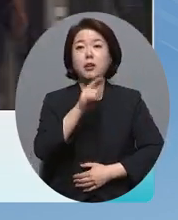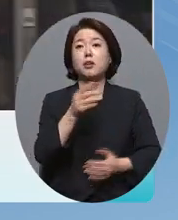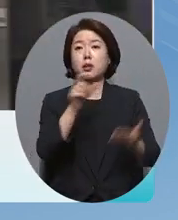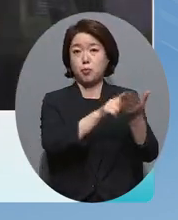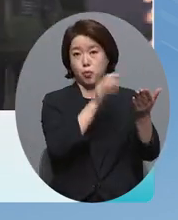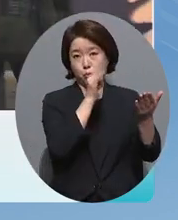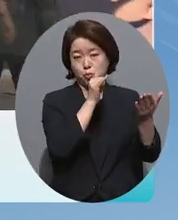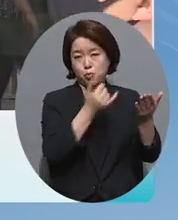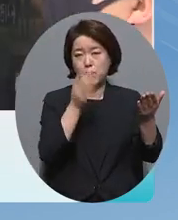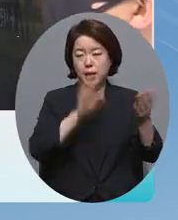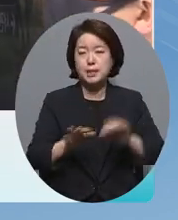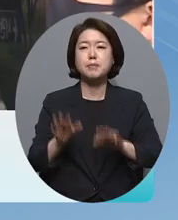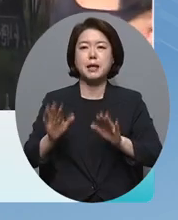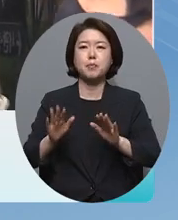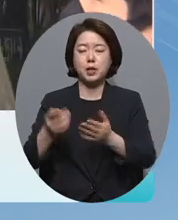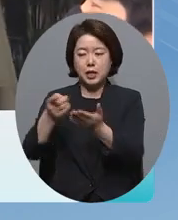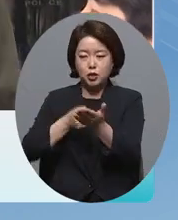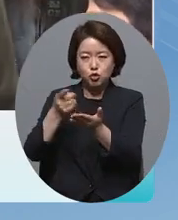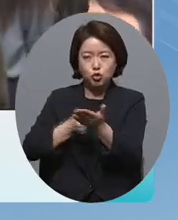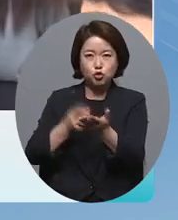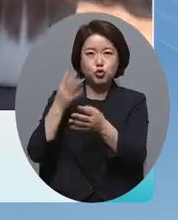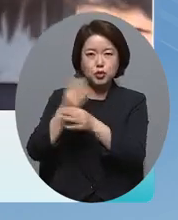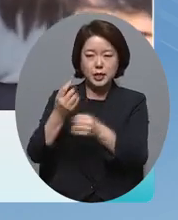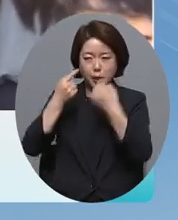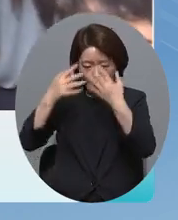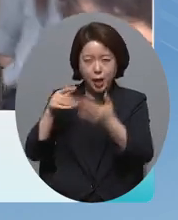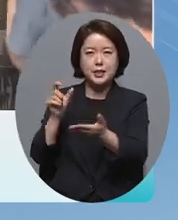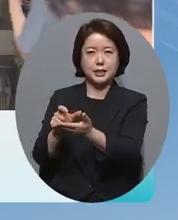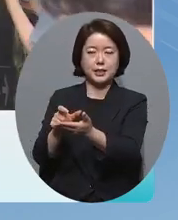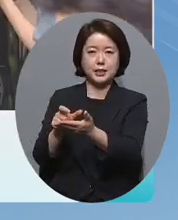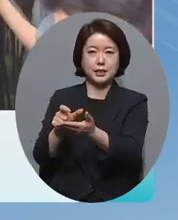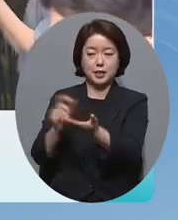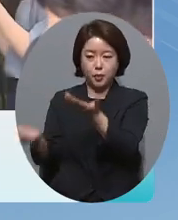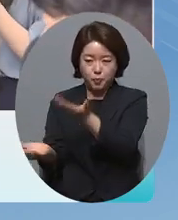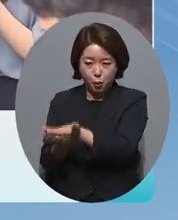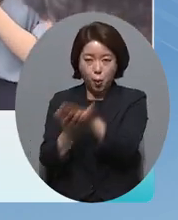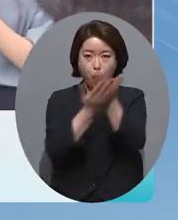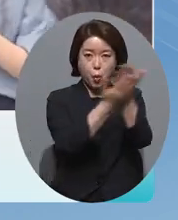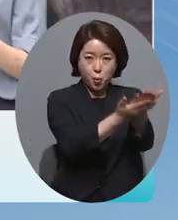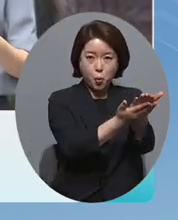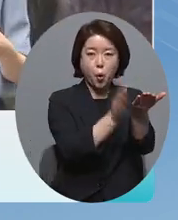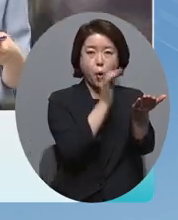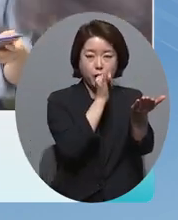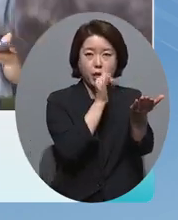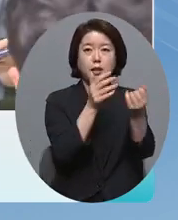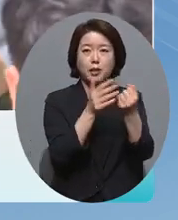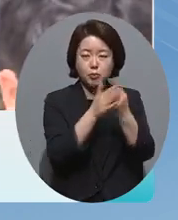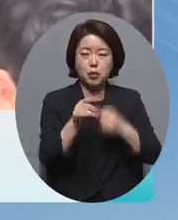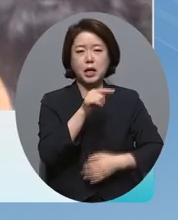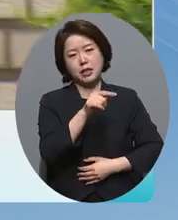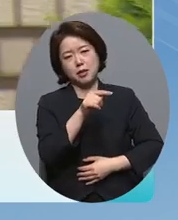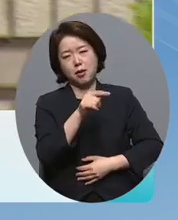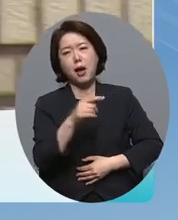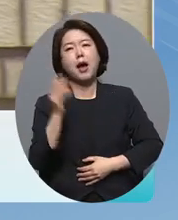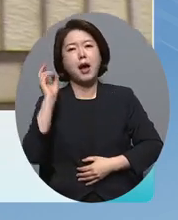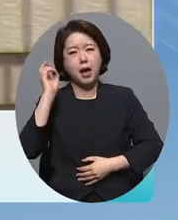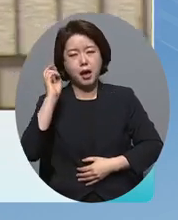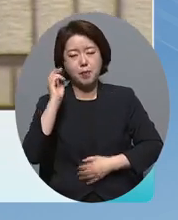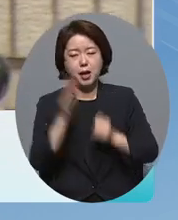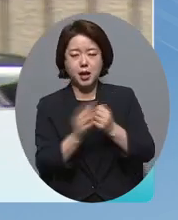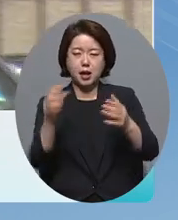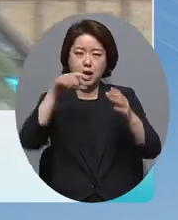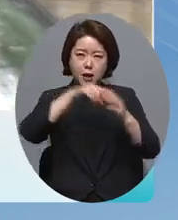이번에는 수술 일정이 확진데 확정이 된 증빙 자료를 검찰에 새로 제출했다고 해서 요런 것들이 다시 반영이